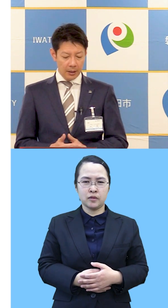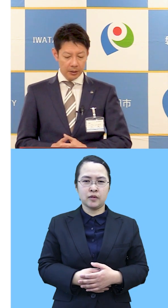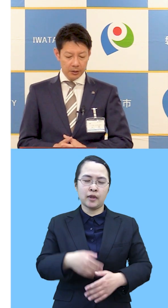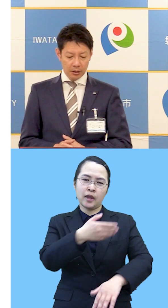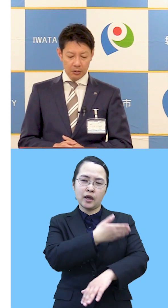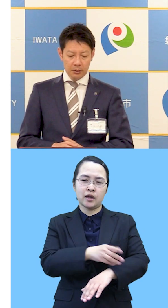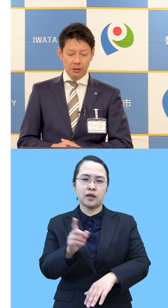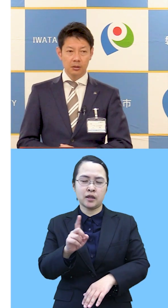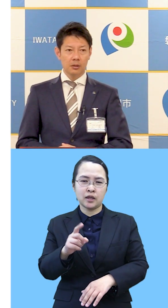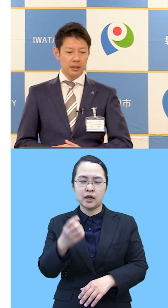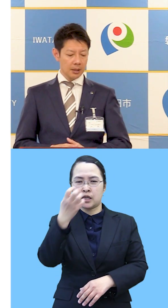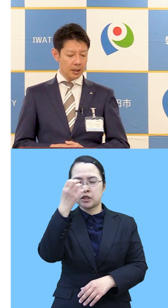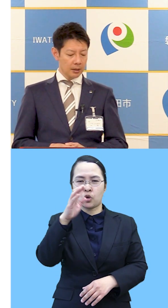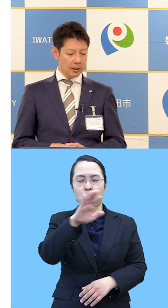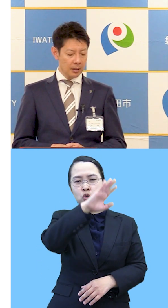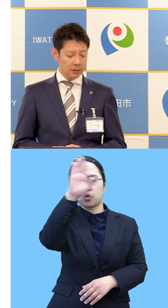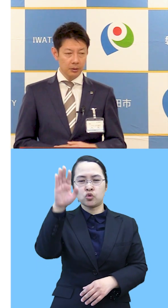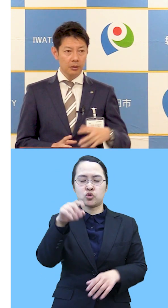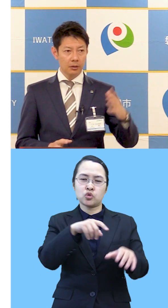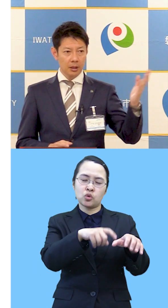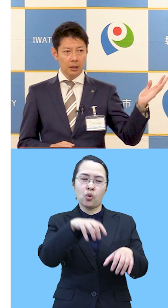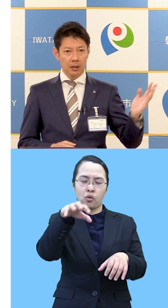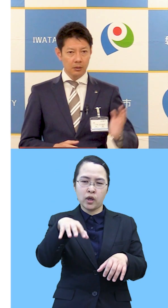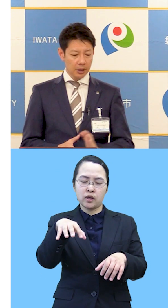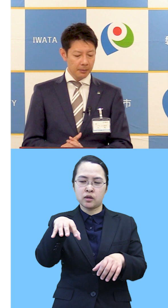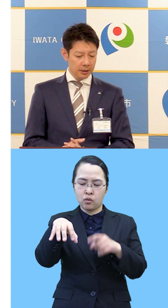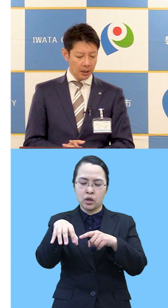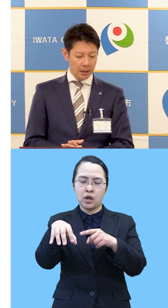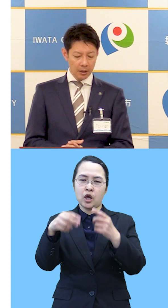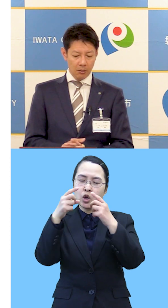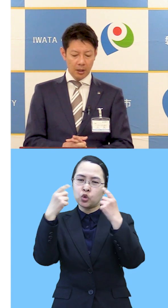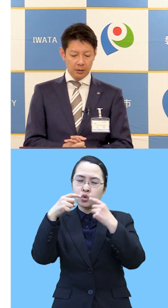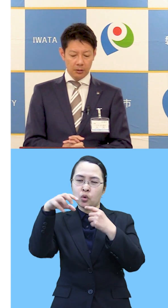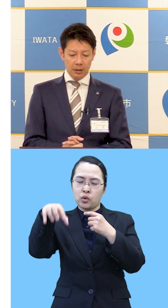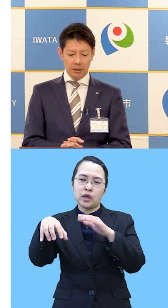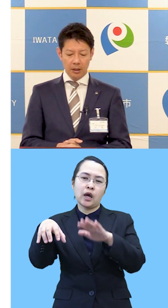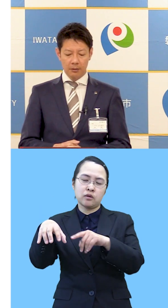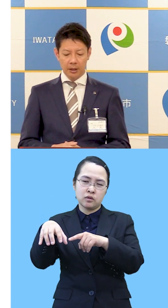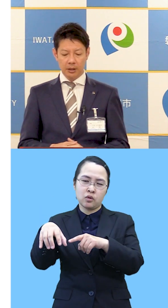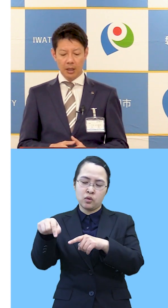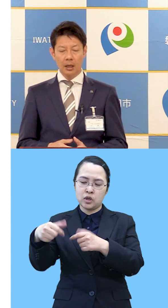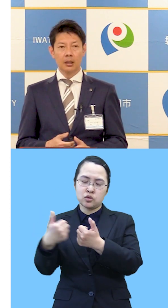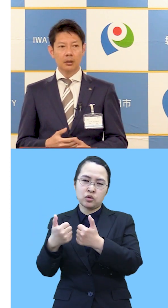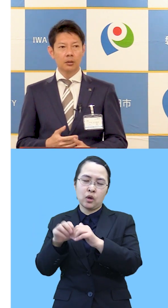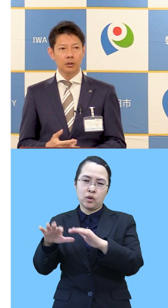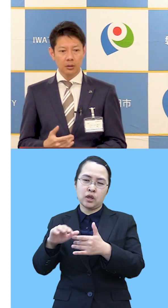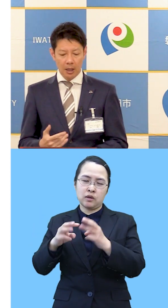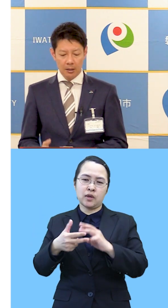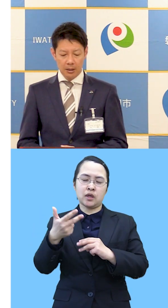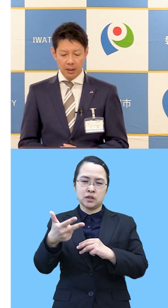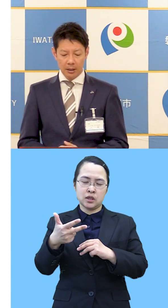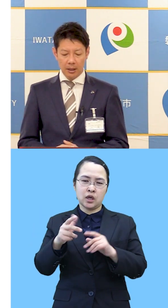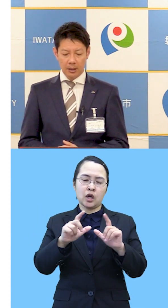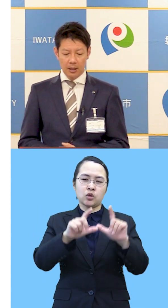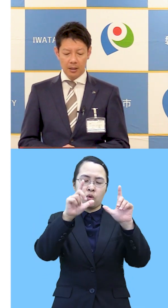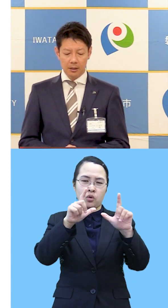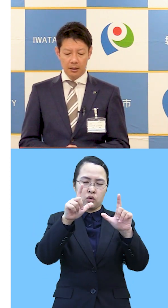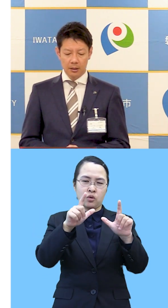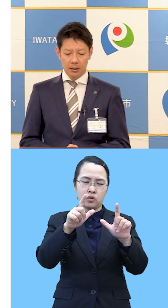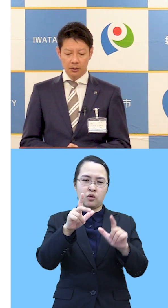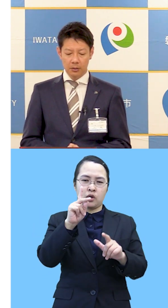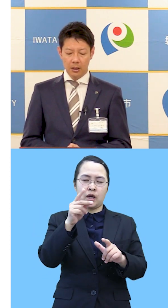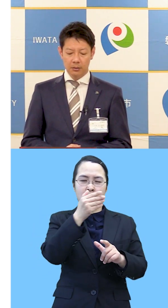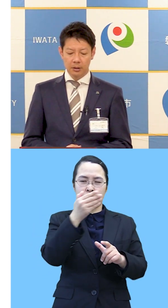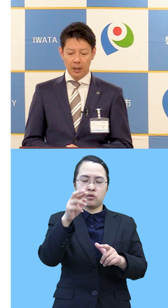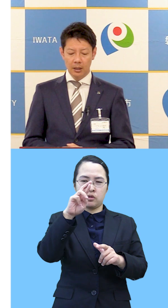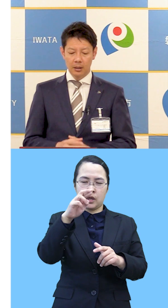ですね、いちご空中農園さん流用にございまして、ここから相談を受けた岩田市が東京の神楽坂野菜計画さ